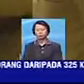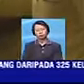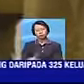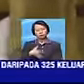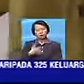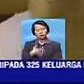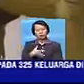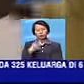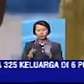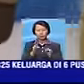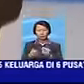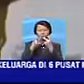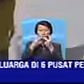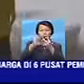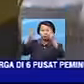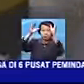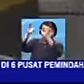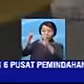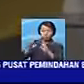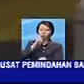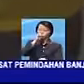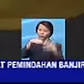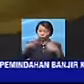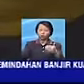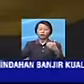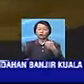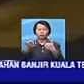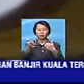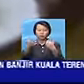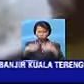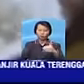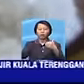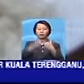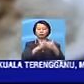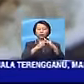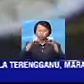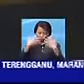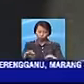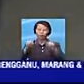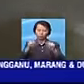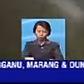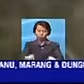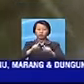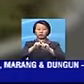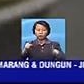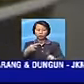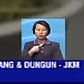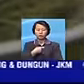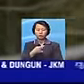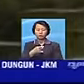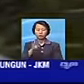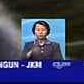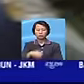Rasa kalau kita tengok pada cuaca, sepatutnya boleh pindah dah atau boleh balik dah. Tetapi kita tak boleh